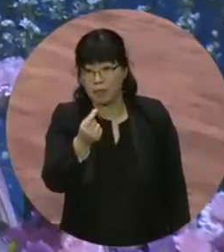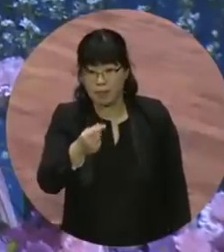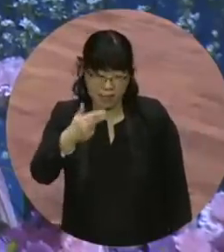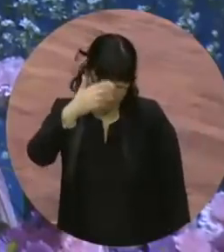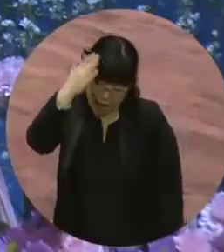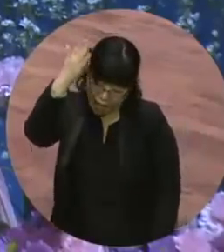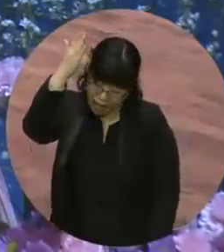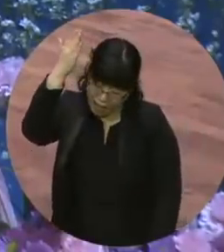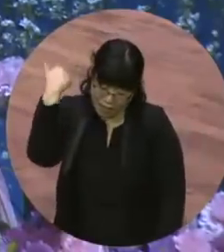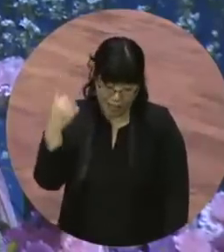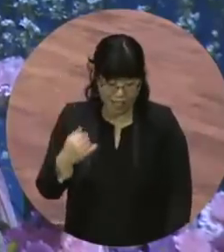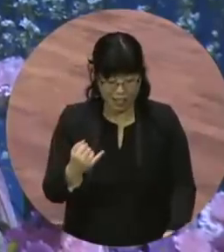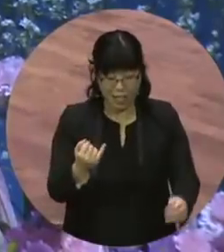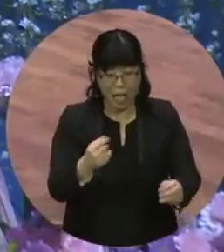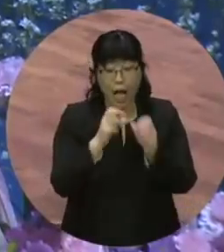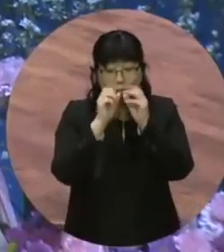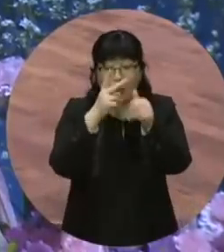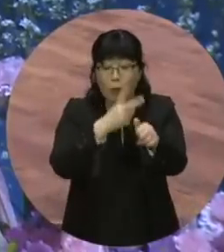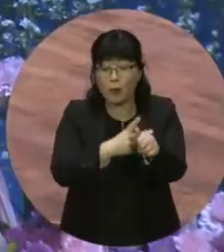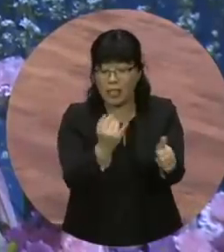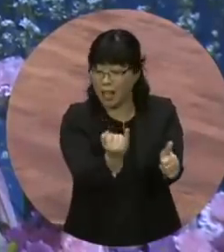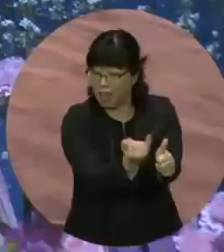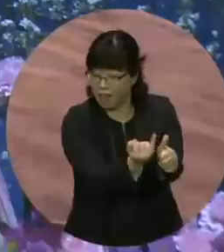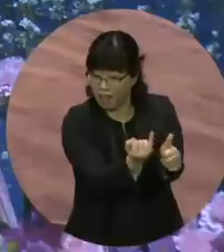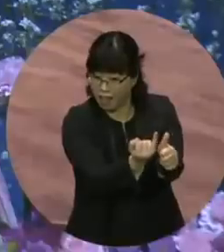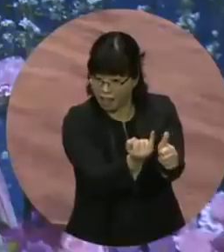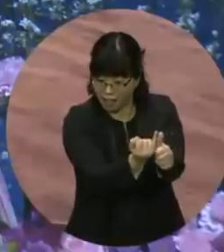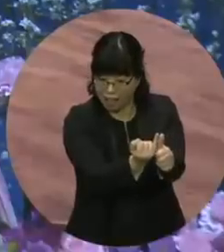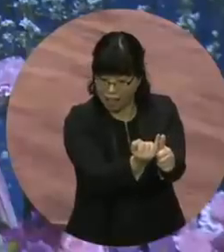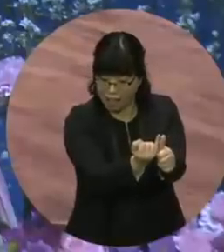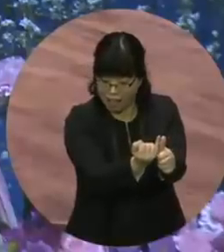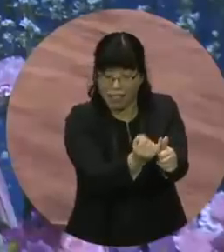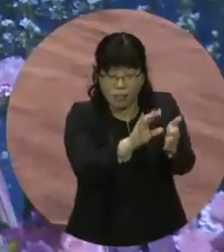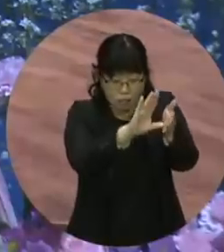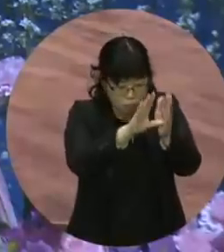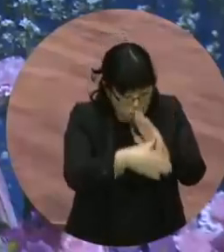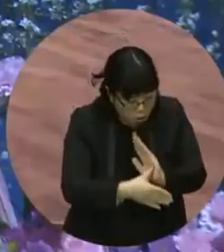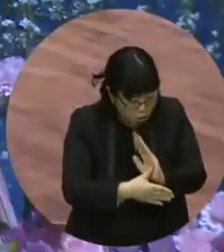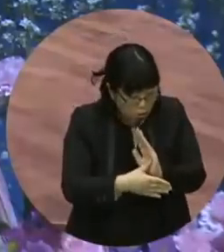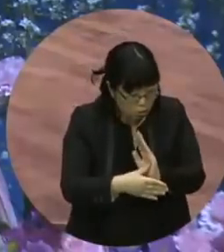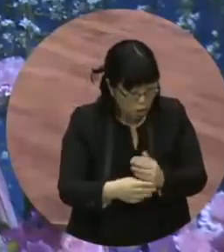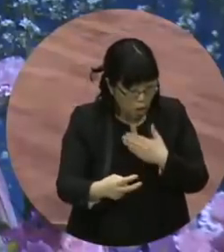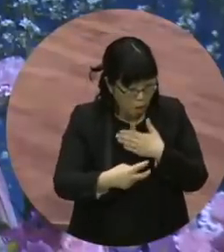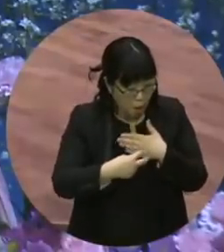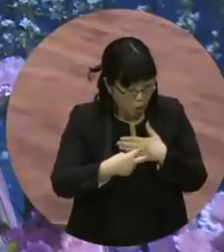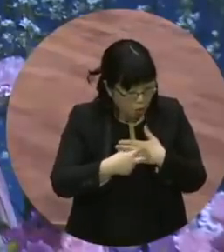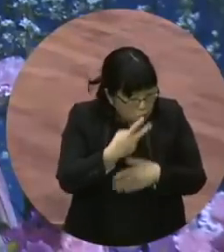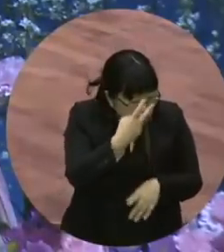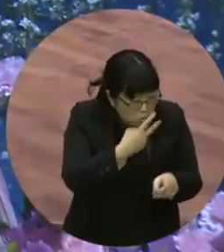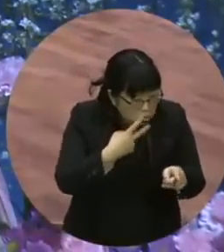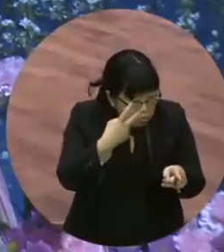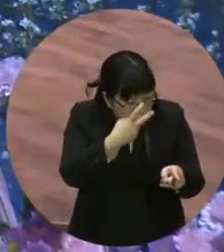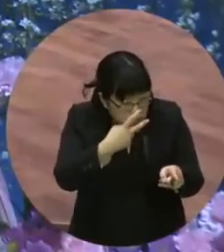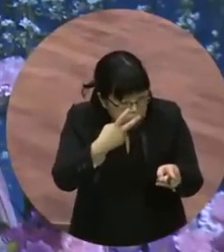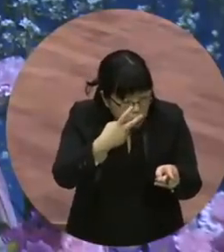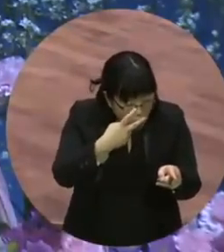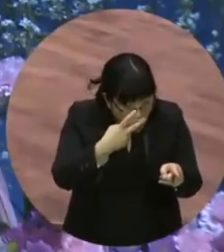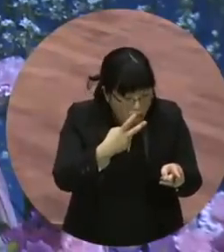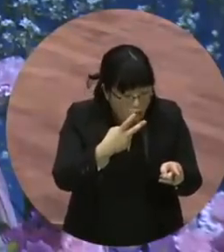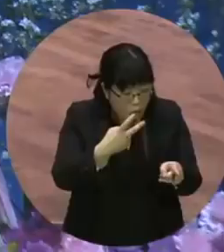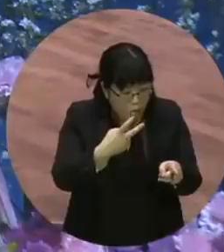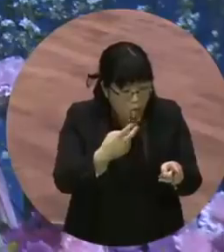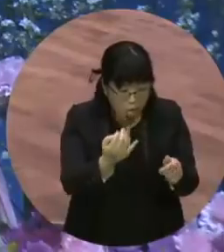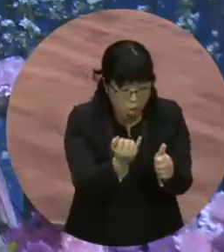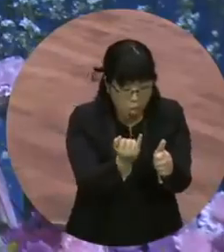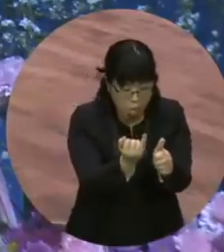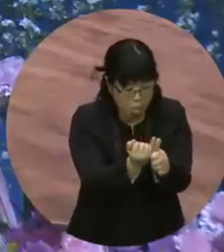분석해 보니까 아를 낳을 수 있는 그런 정자도 없고 그런 상태에서, 근데 내가 이상하게 기도를